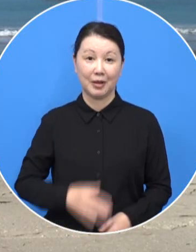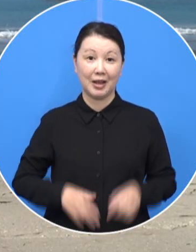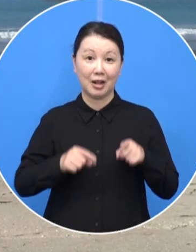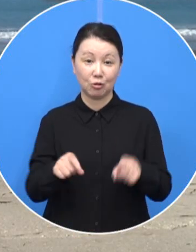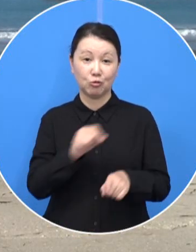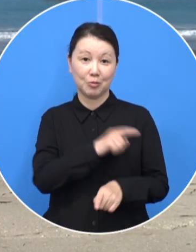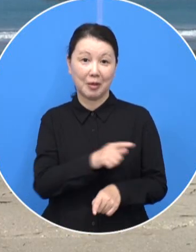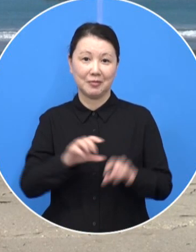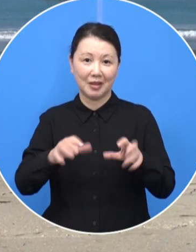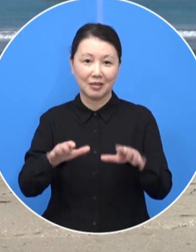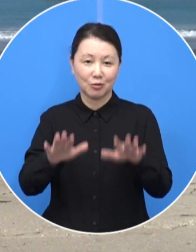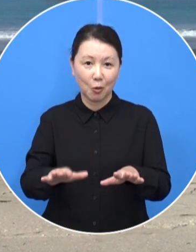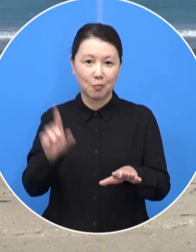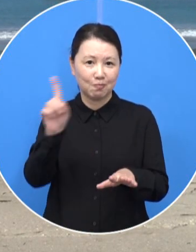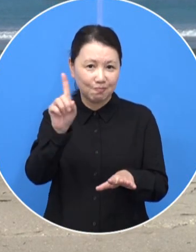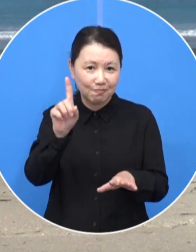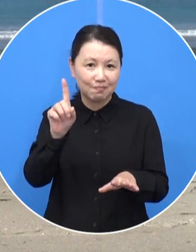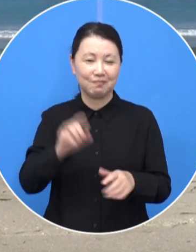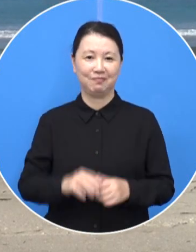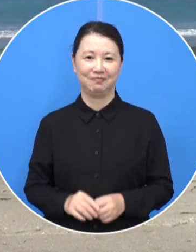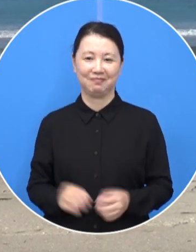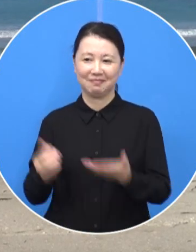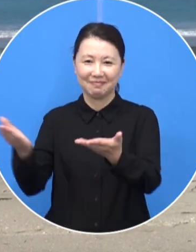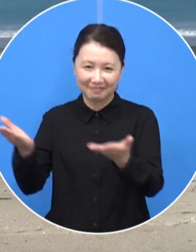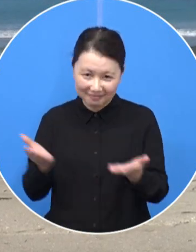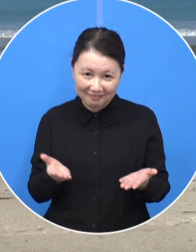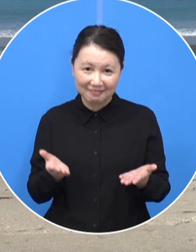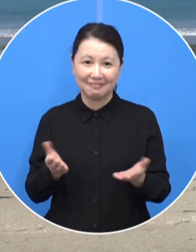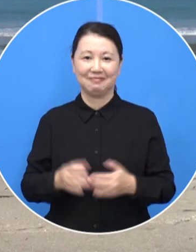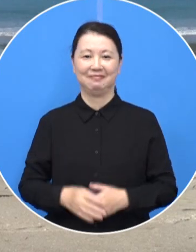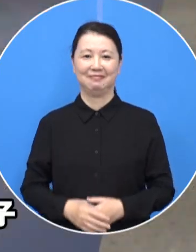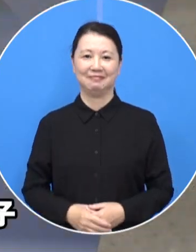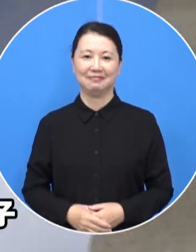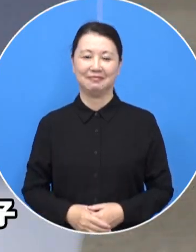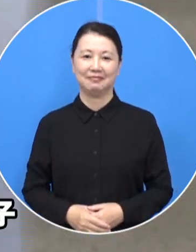前原龍二の前向きチャンネル、今日は何ですか。 ありがとうございます。